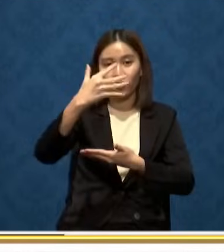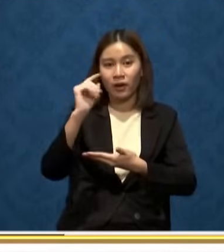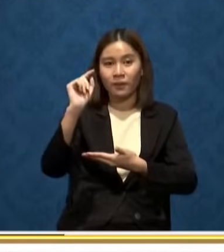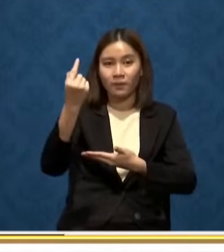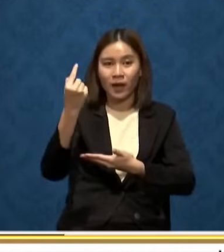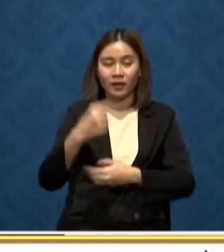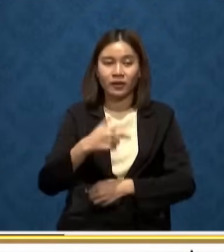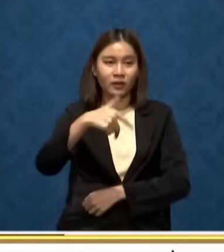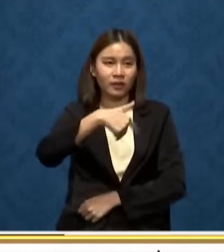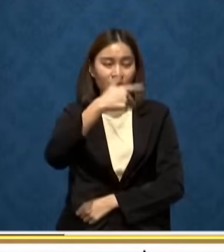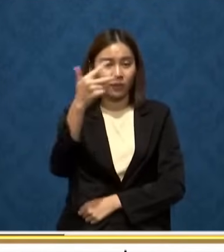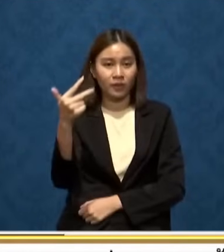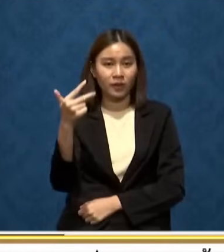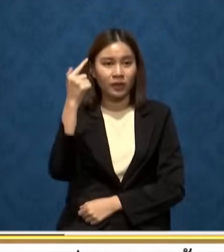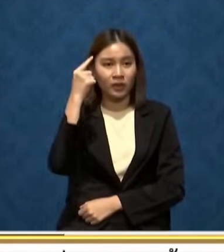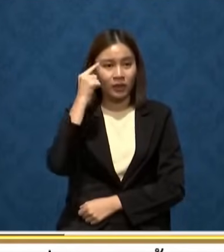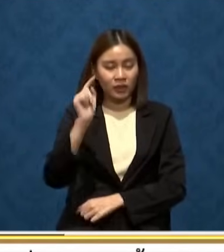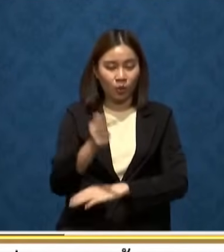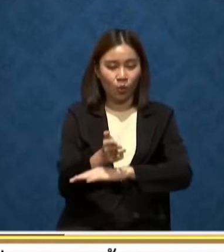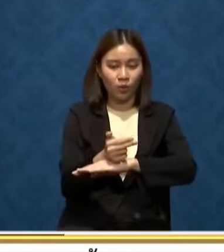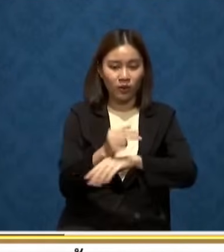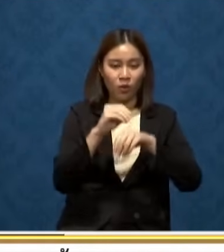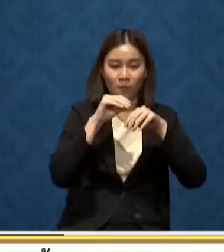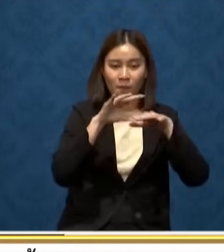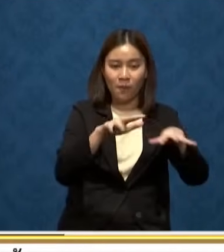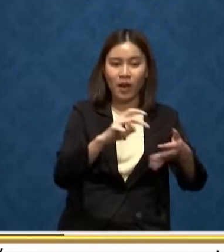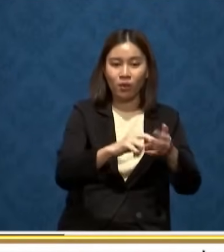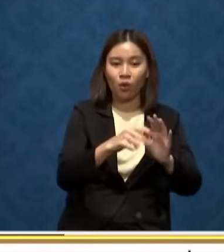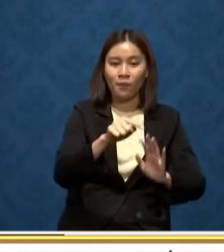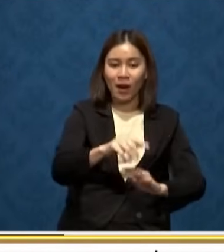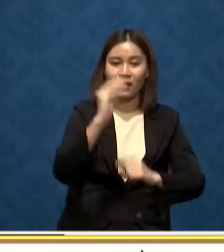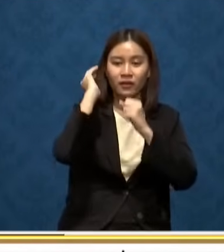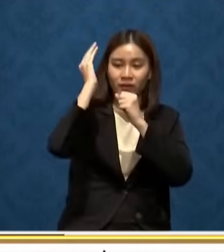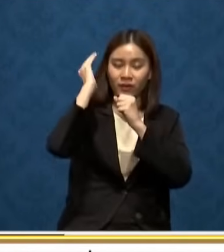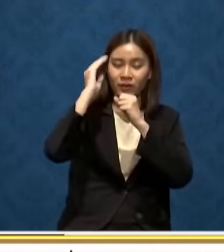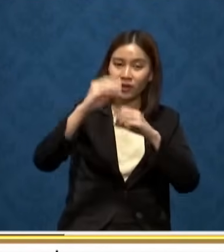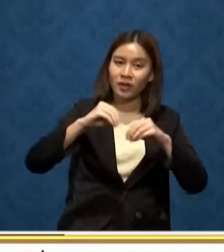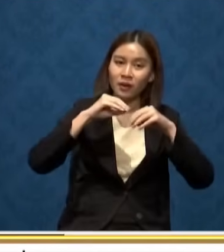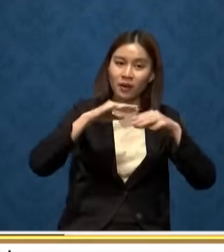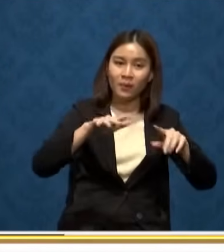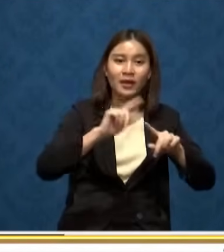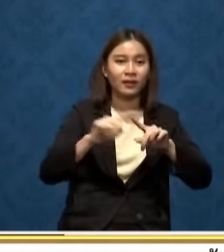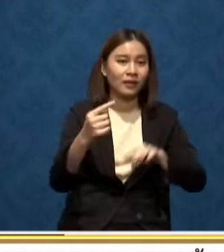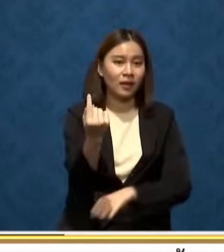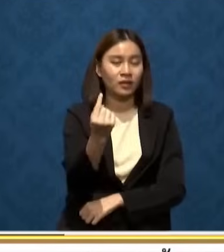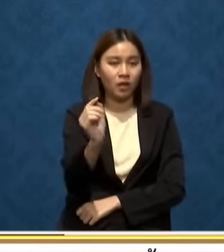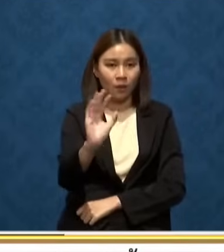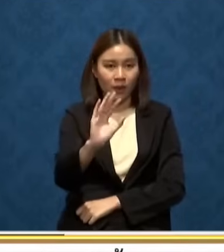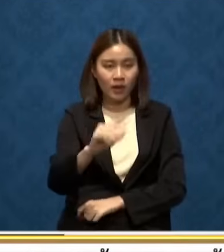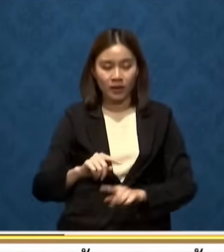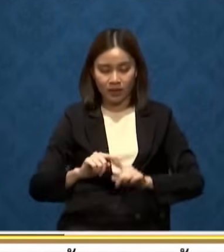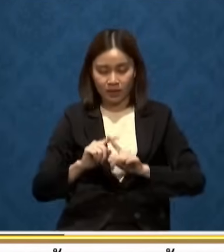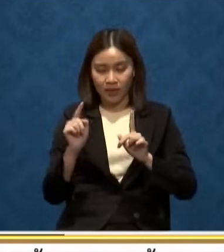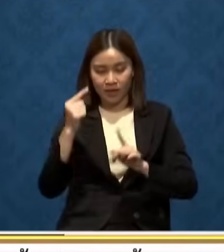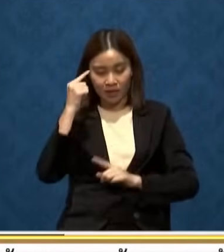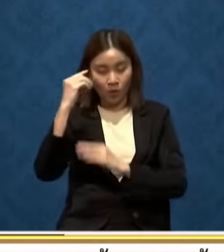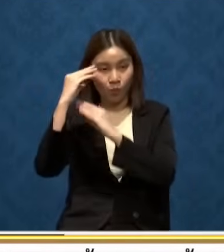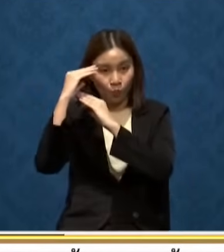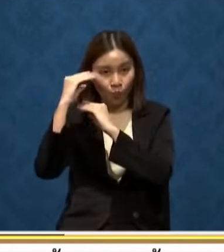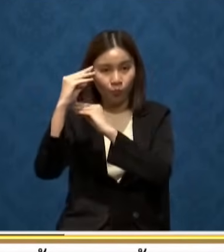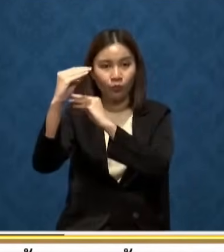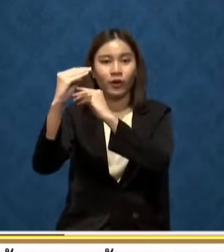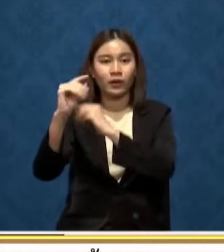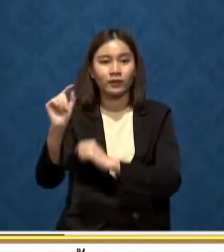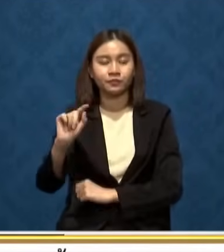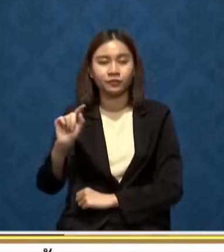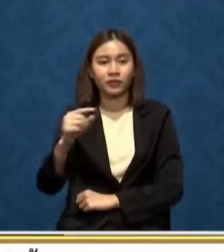PBS ไม่ได้มองวิดีโอสตรีมมิ่งเป็นแค่พื้นที่นำเสนอคอนเทนต์เท่านั้นแต่สิ่งที่เราคาดหวังก็คือเราอยาก